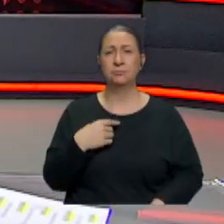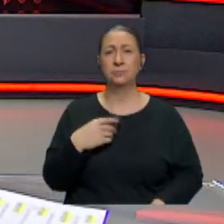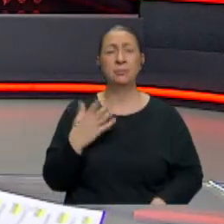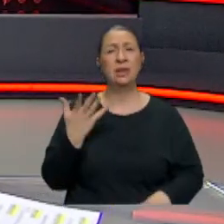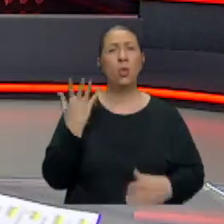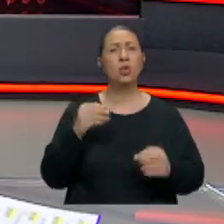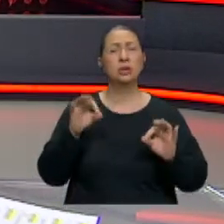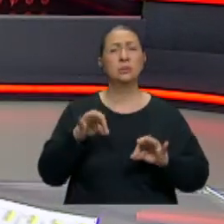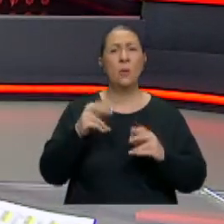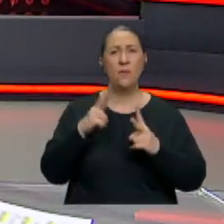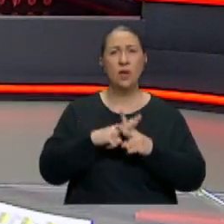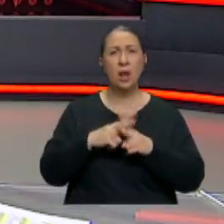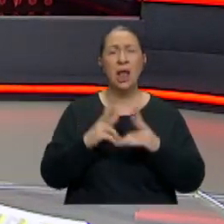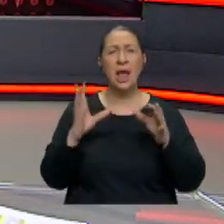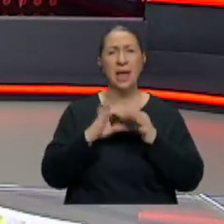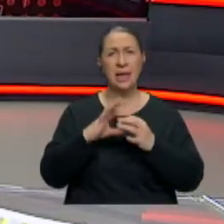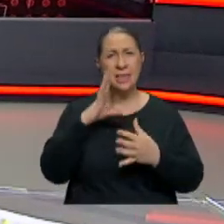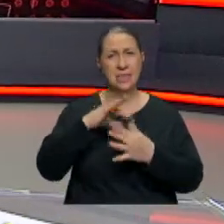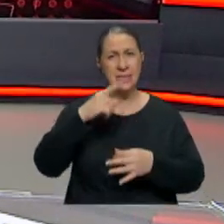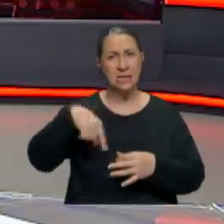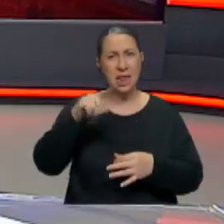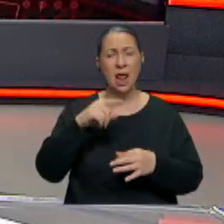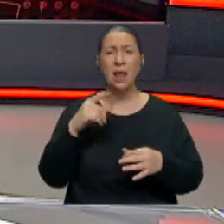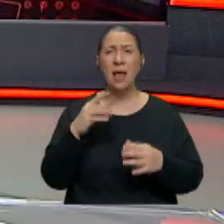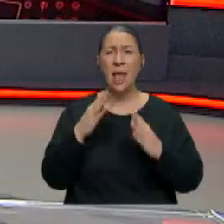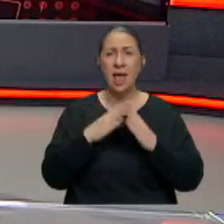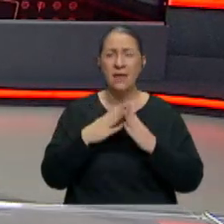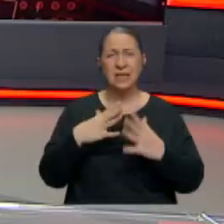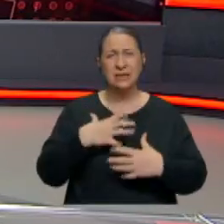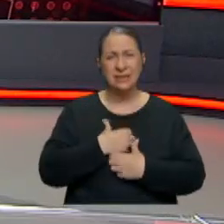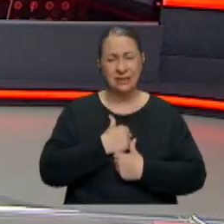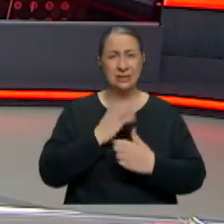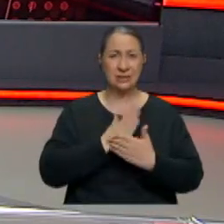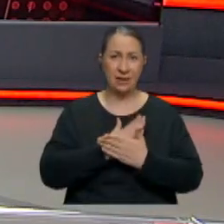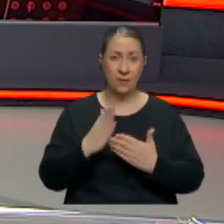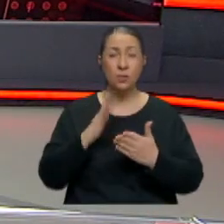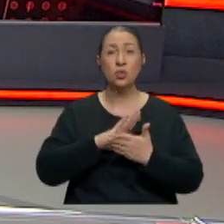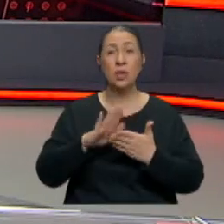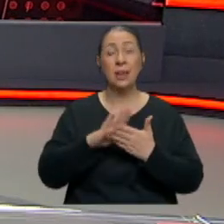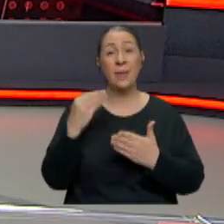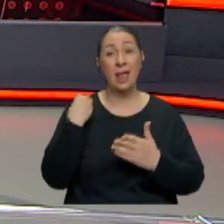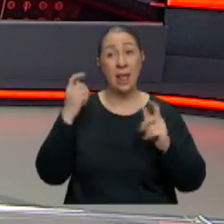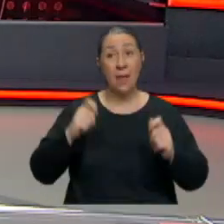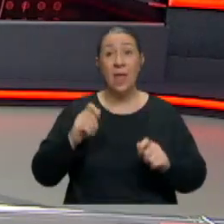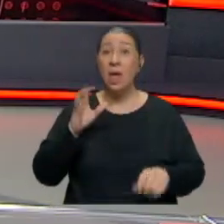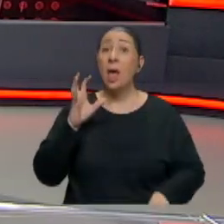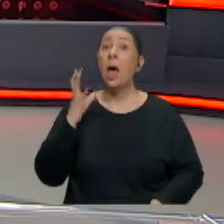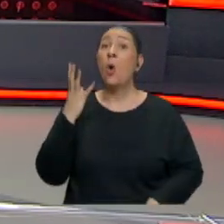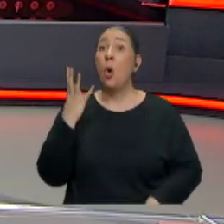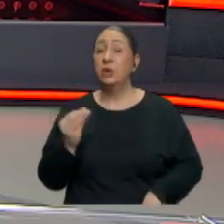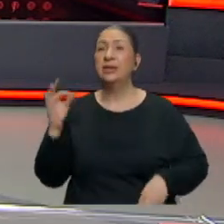Peki ne oluyor şimdi? Bütün bu faturalarla ilgili insanlar, haneler sıkıntı yaşıyor. Bir takım yeni düzenlemeler yapılıyor.